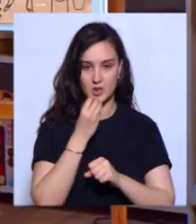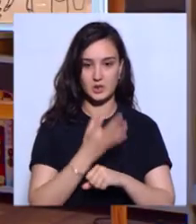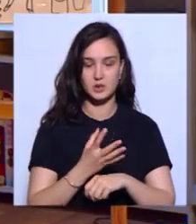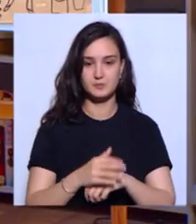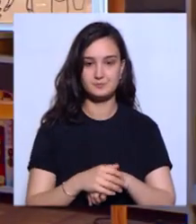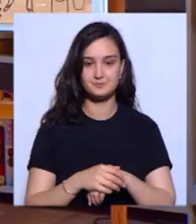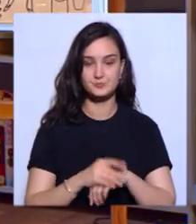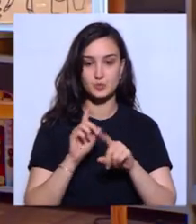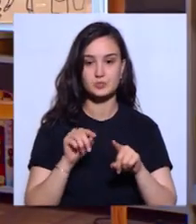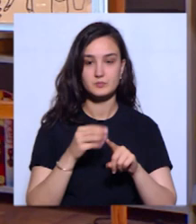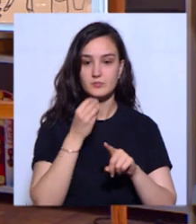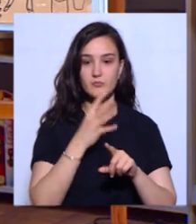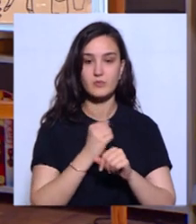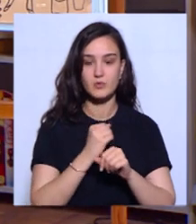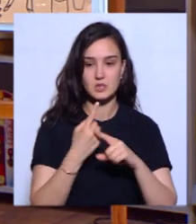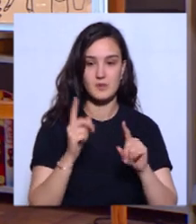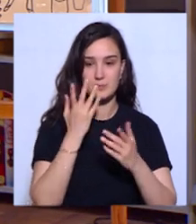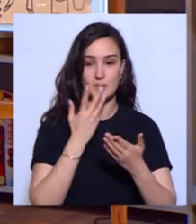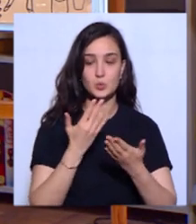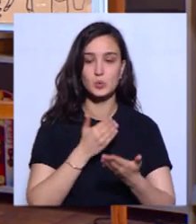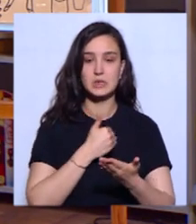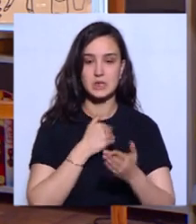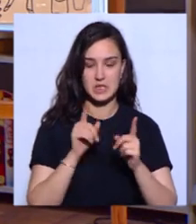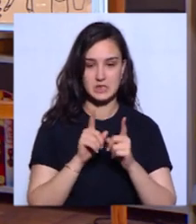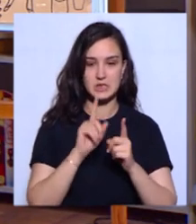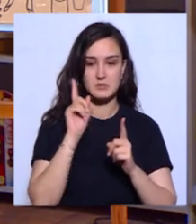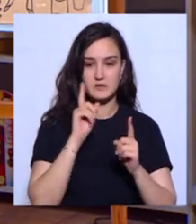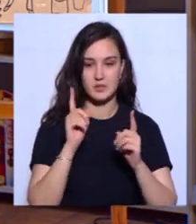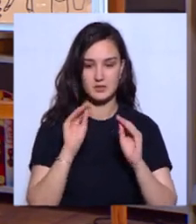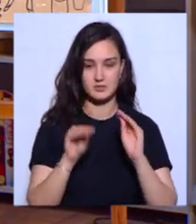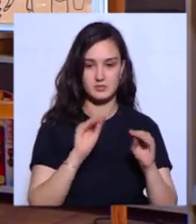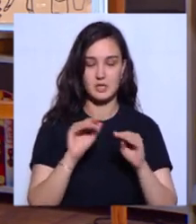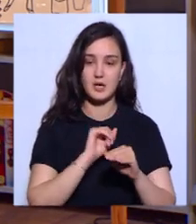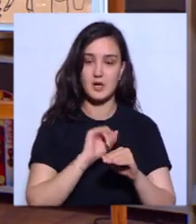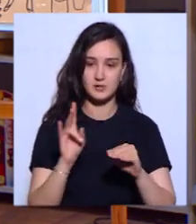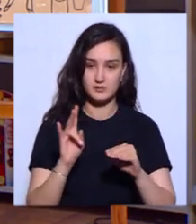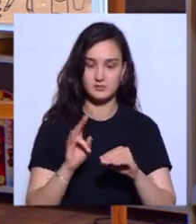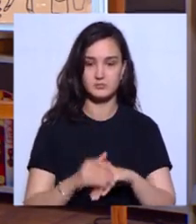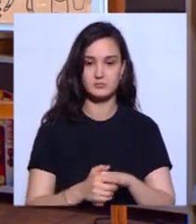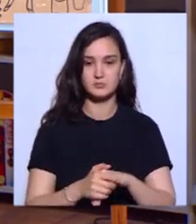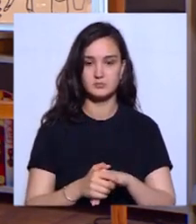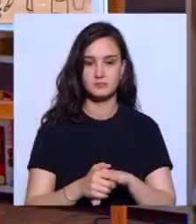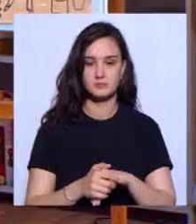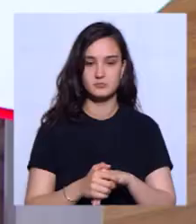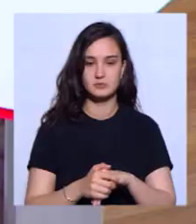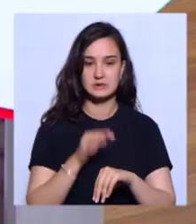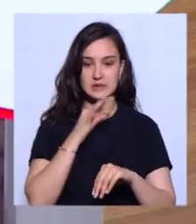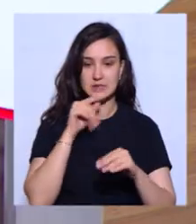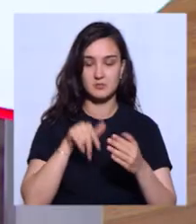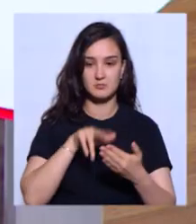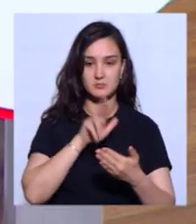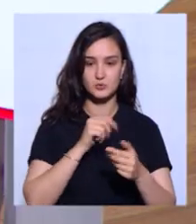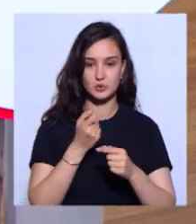სხვა ფერით. თუმინდათ ესეთი მწვანე ან სანამ ამას გავაკეთებ, ცოტას დავასვალებ,